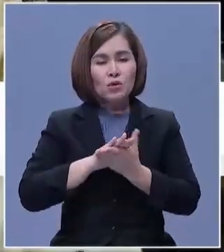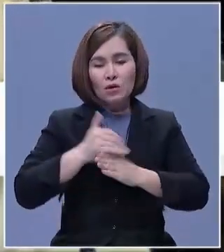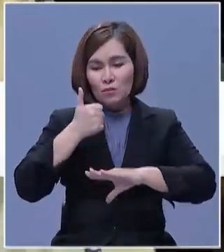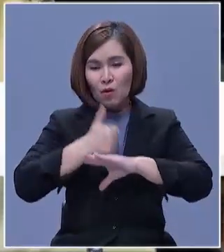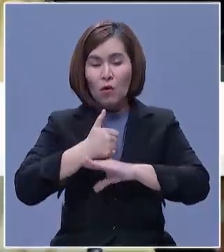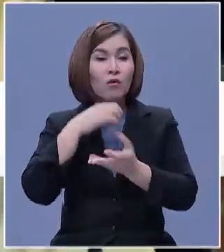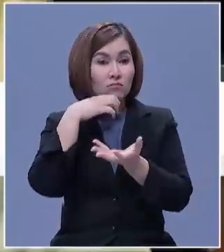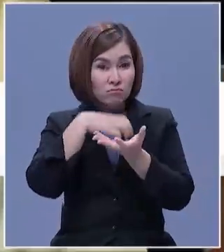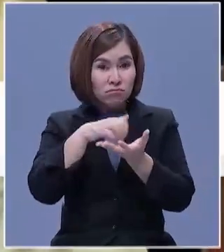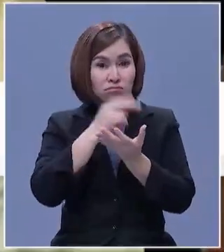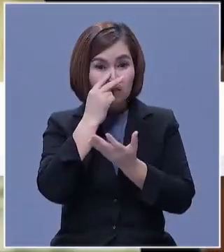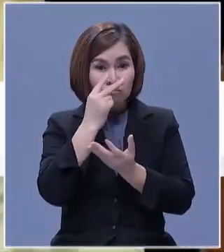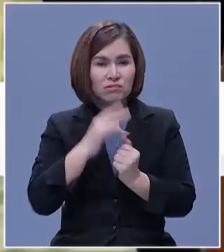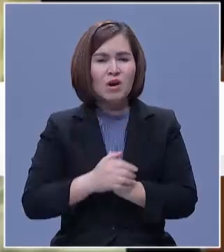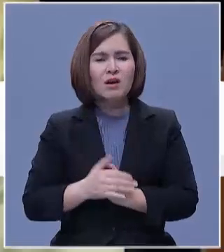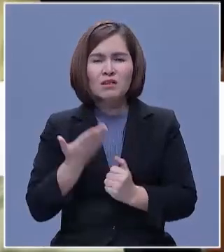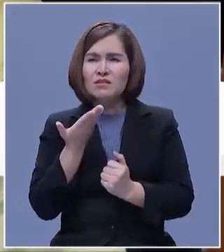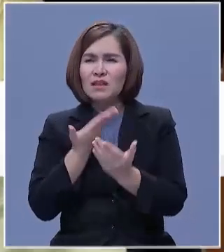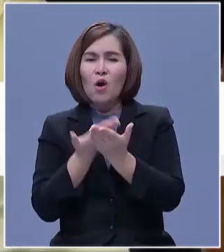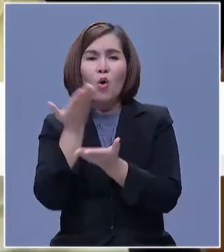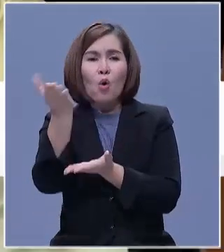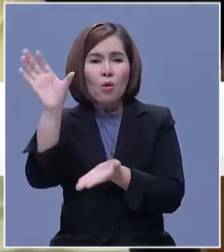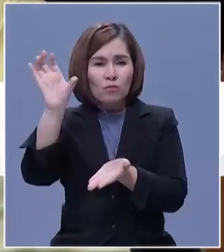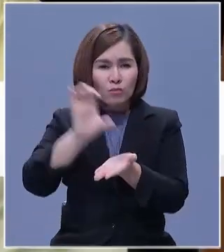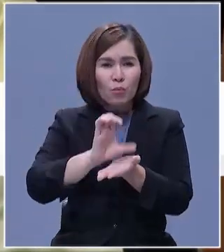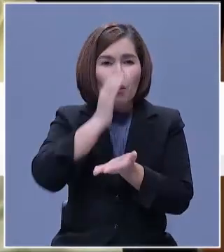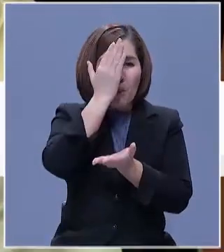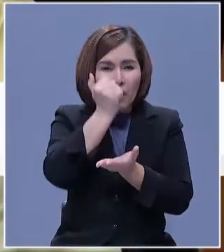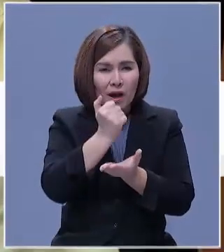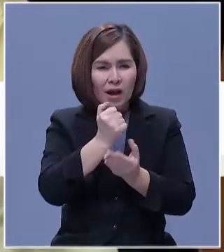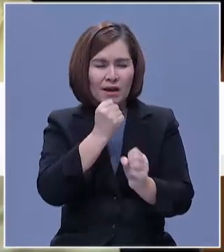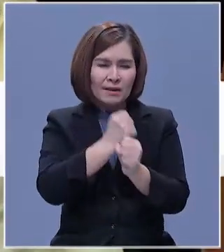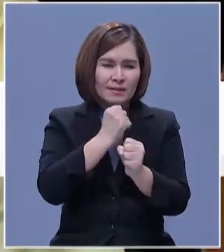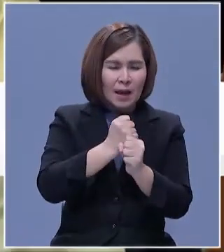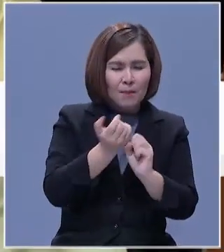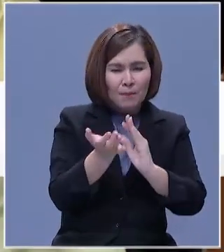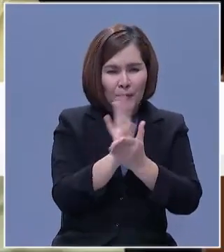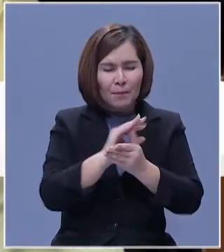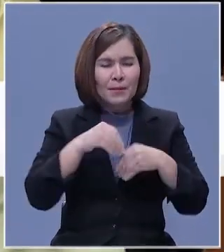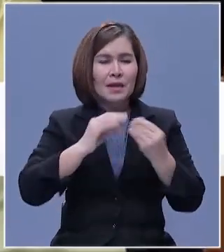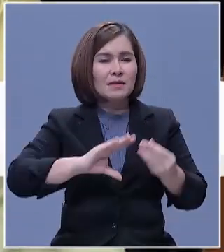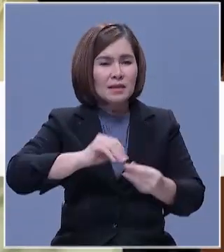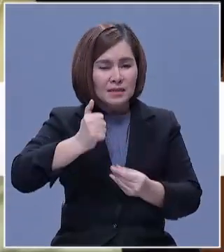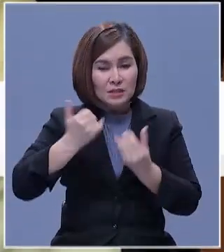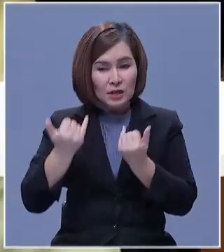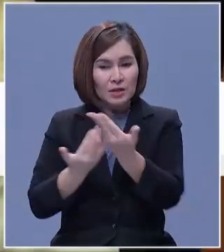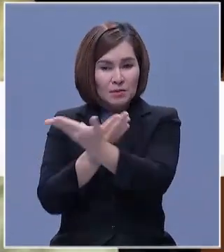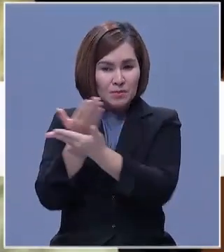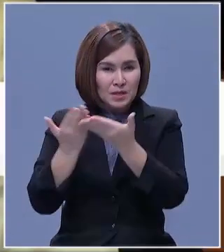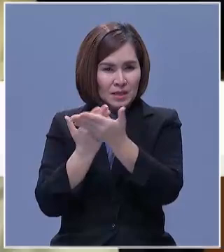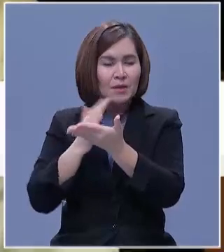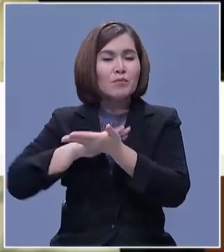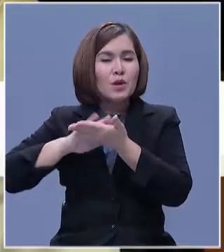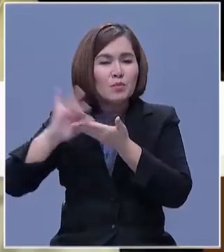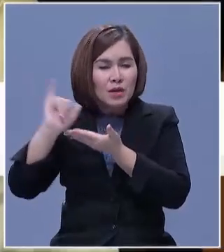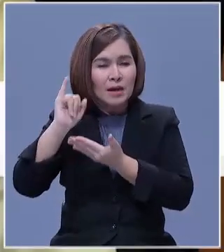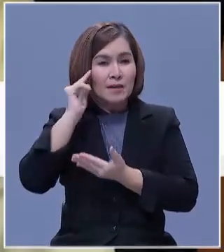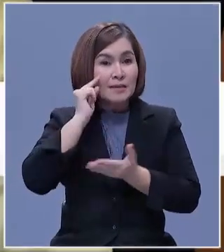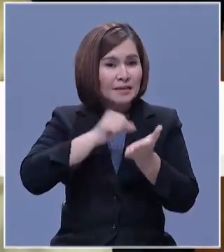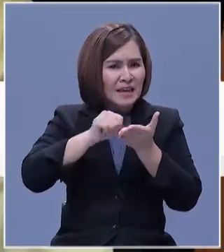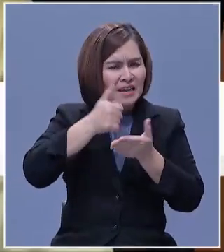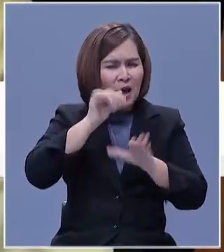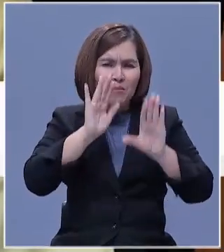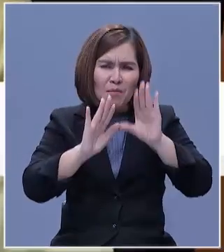ของงบประมาณปรับปรุงซ่อมแซมไปยังเขตนะคะตอนนี้ก็อยู่ระหว่างการดำเนินการพิจารณาอยู่ค่ะ แล้วเราจะทำได้หรือแก้ไขได้ประม